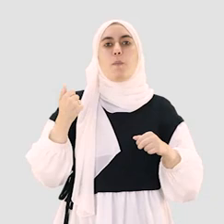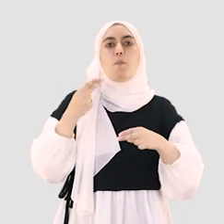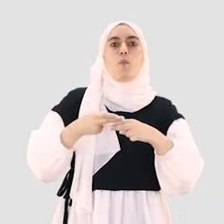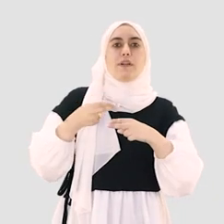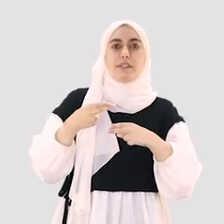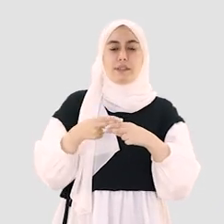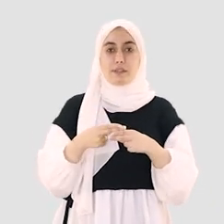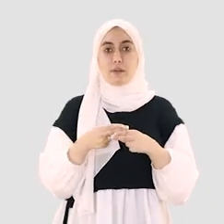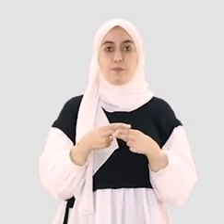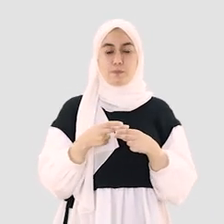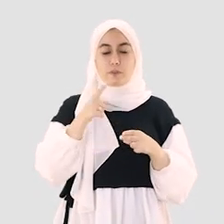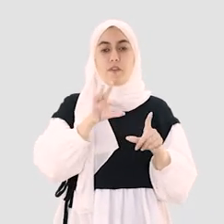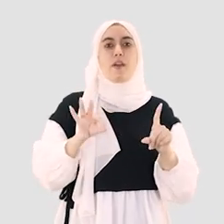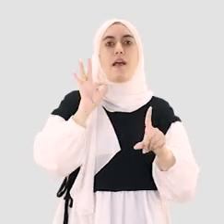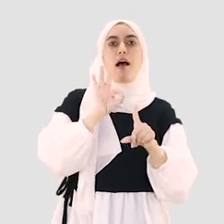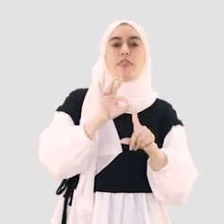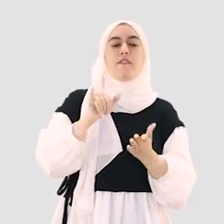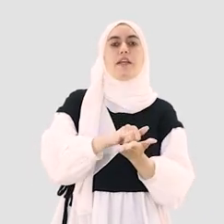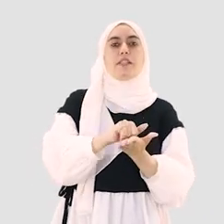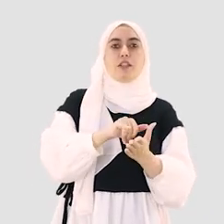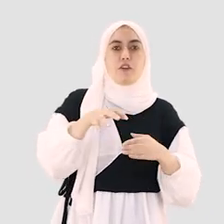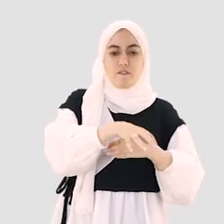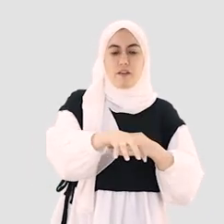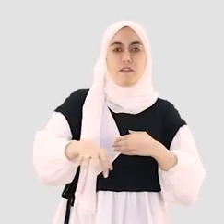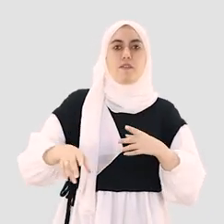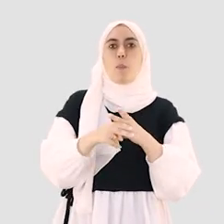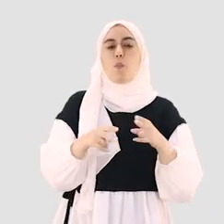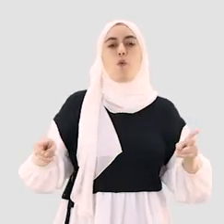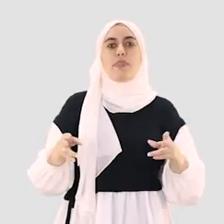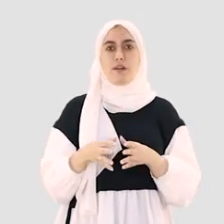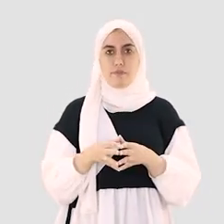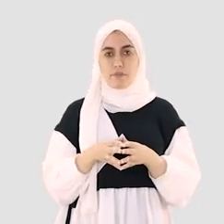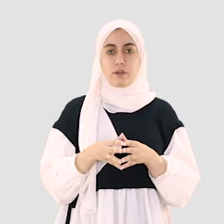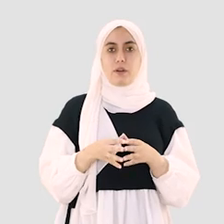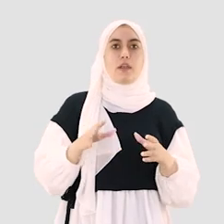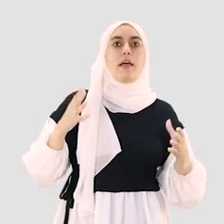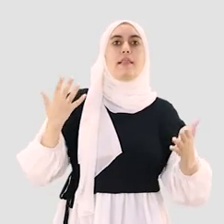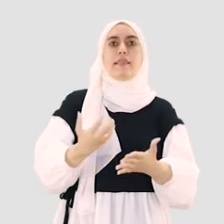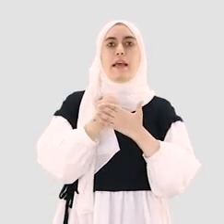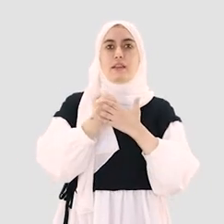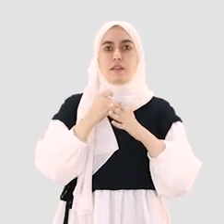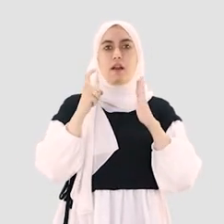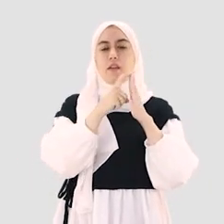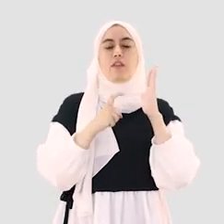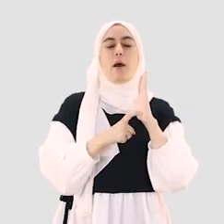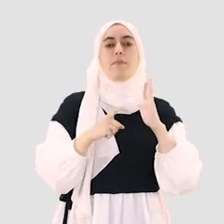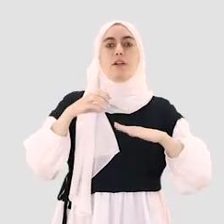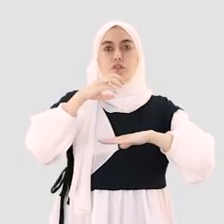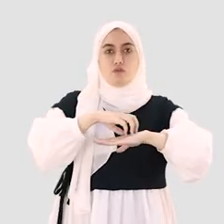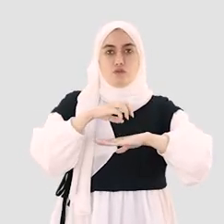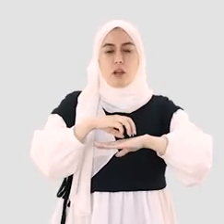المؤسسي ويتضمن الاهداف الاستراتيجيه الفرعيه التاليه تحديث انظمه الجامعه